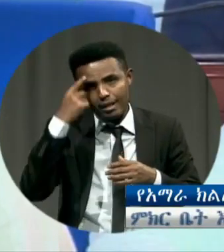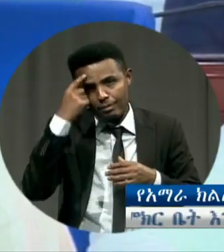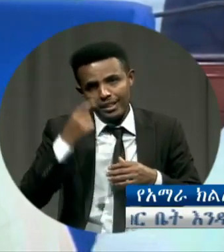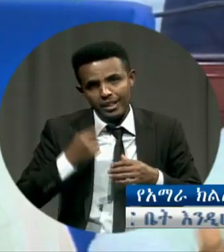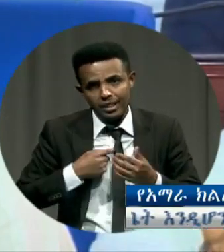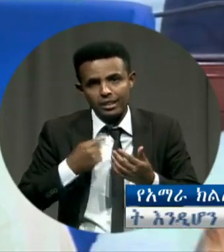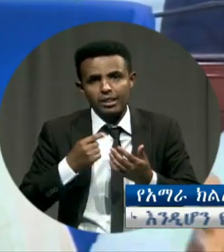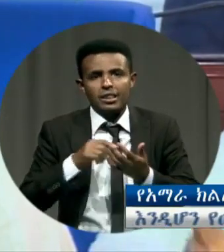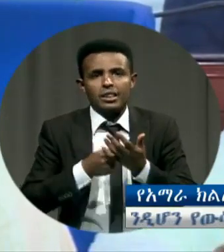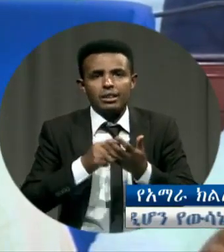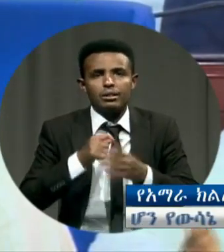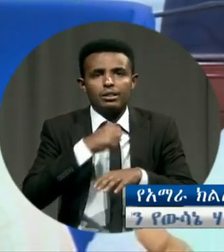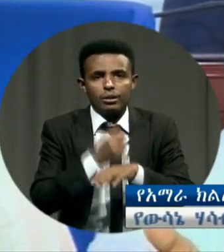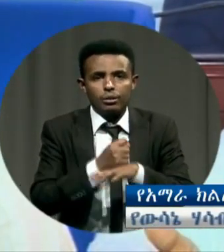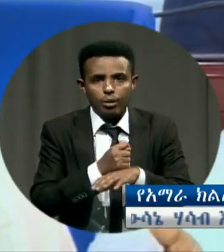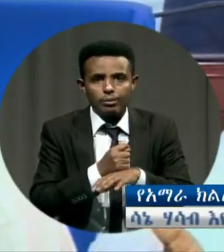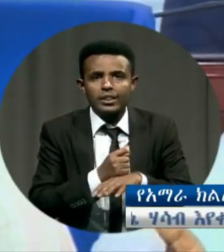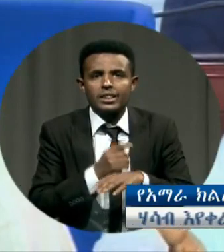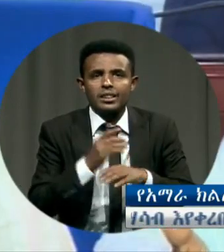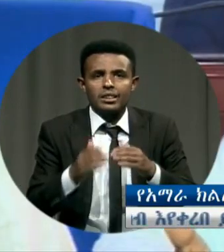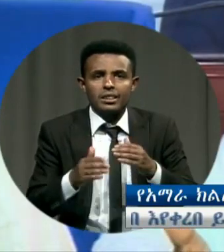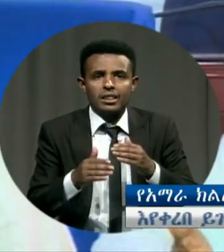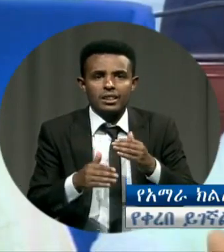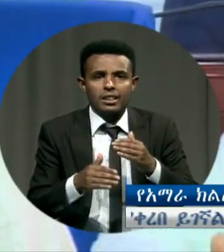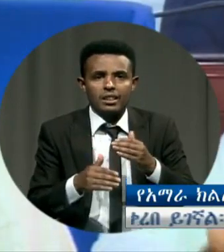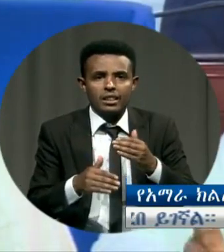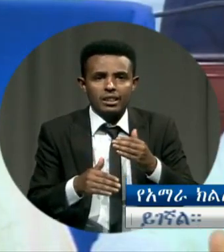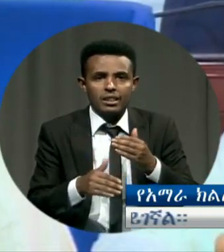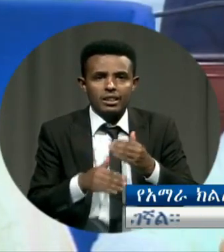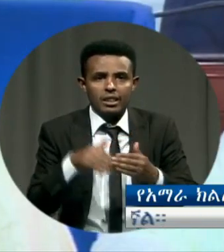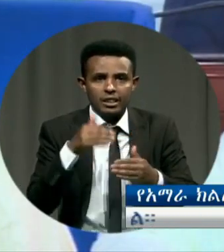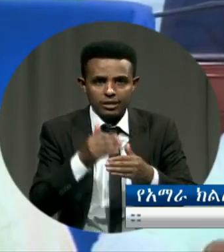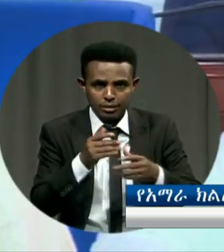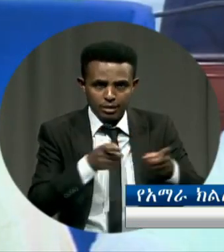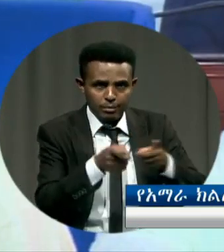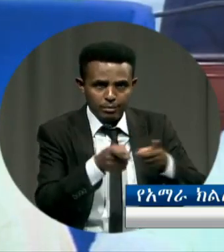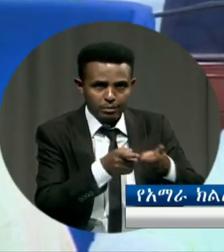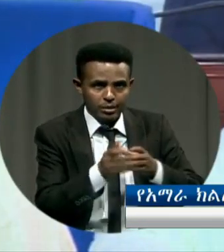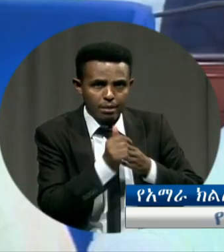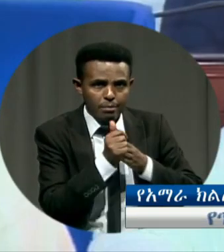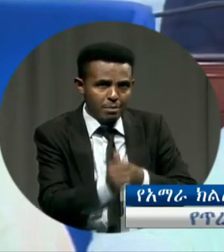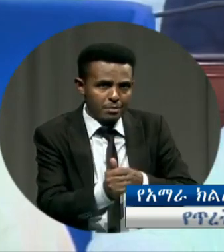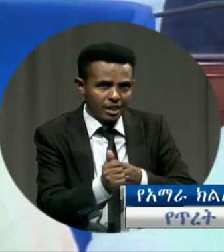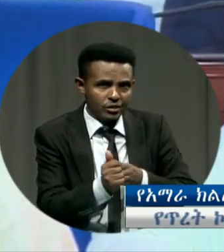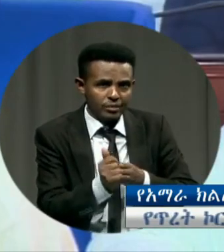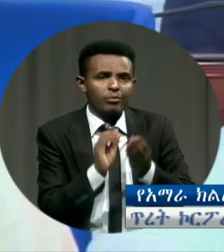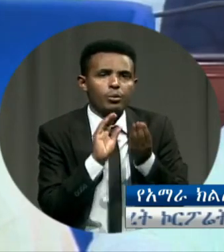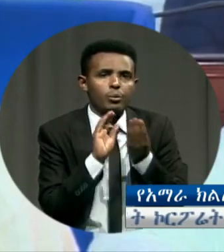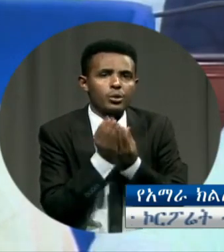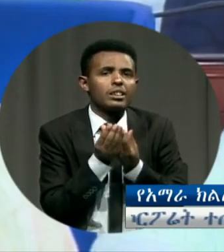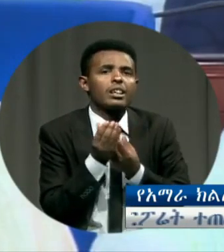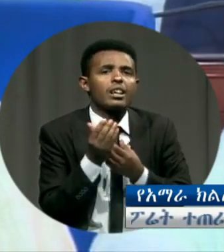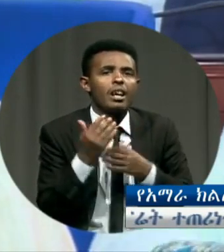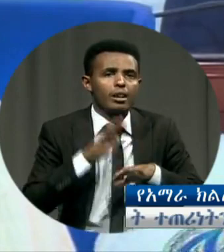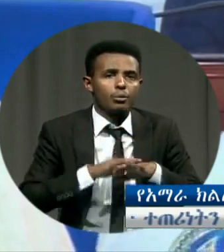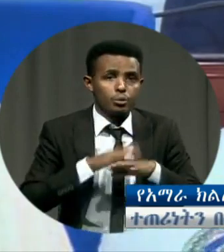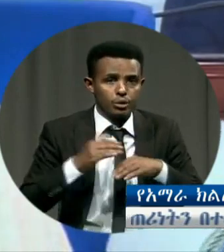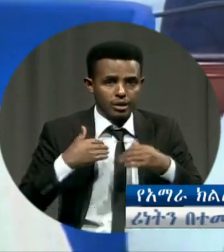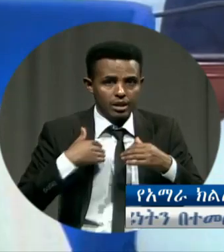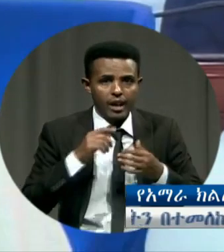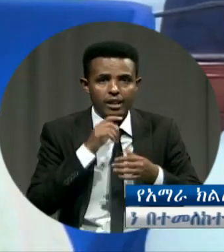ተቋም ተደራጀ ያው ወደ ሆነ ነገር አስጠጋ ነው የሚል እንጂ ለአስተዳደር አሁንም ለመምራት የሚመች ሁኔታ ላይ ሆነን አይደለም እናደራጀው የሚል እምነት